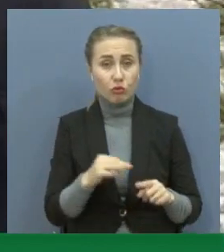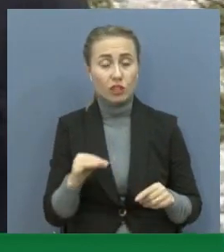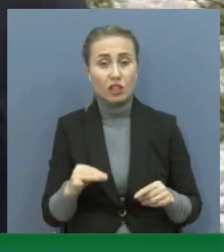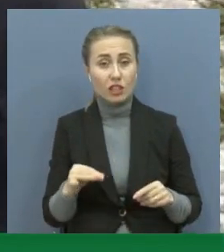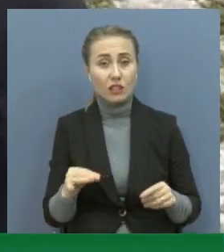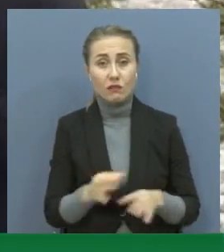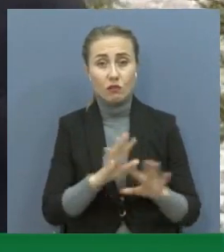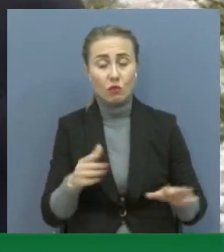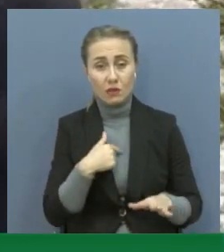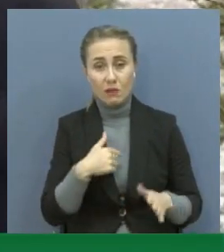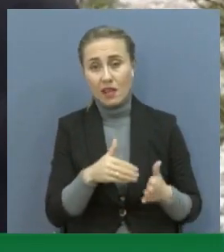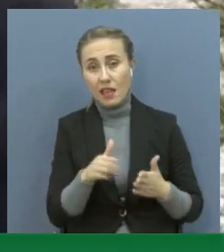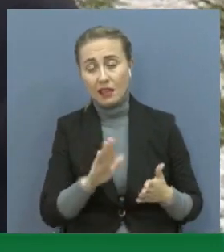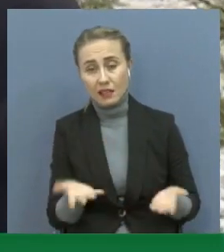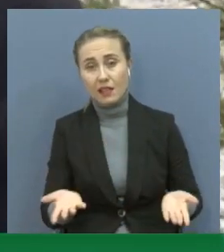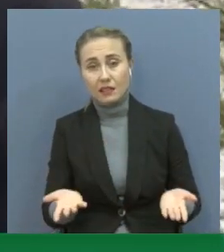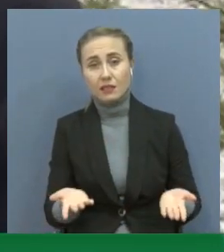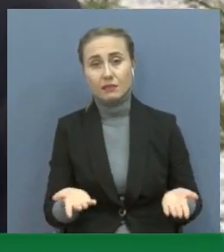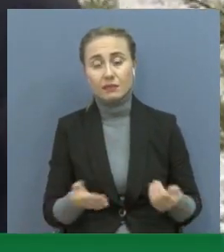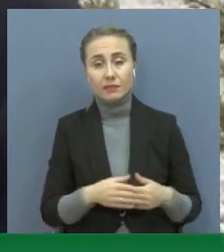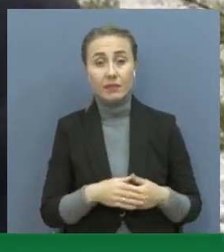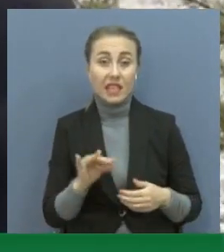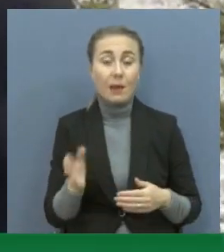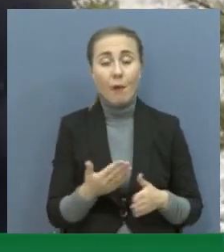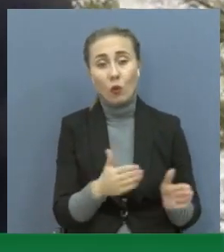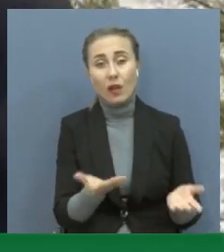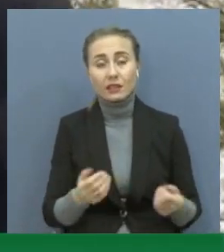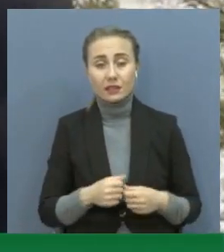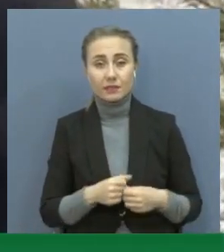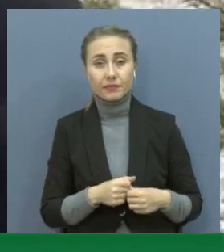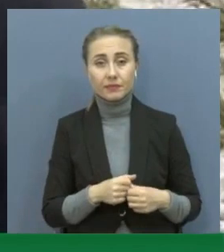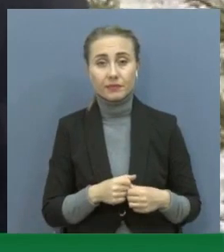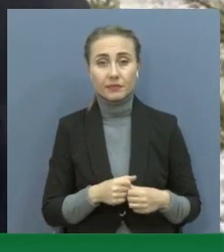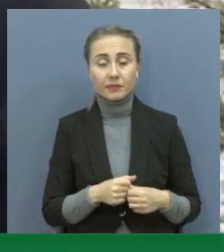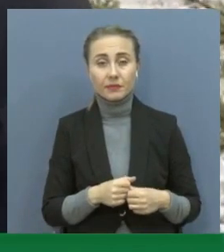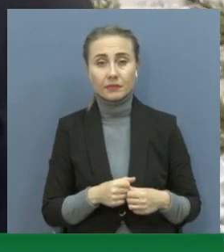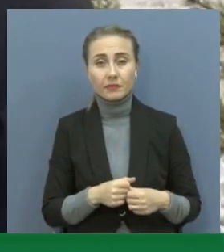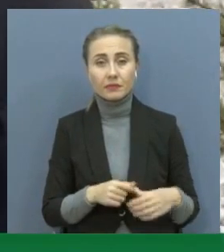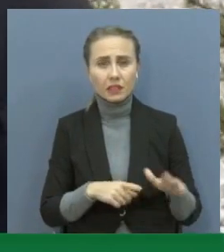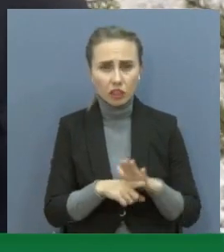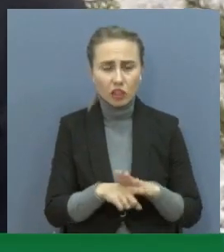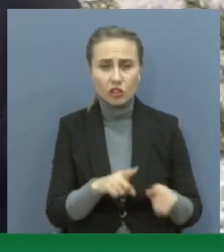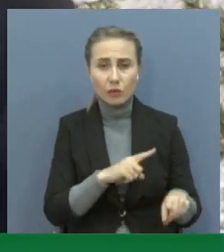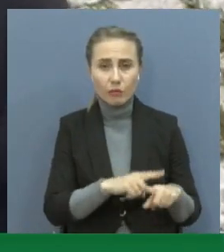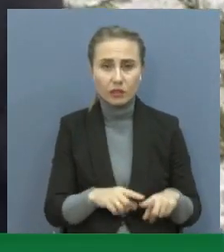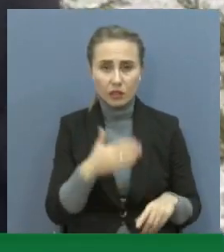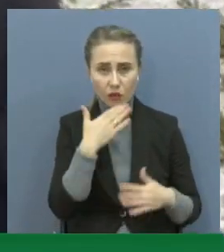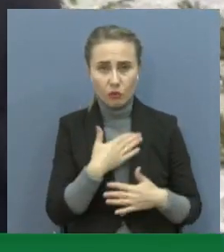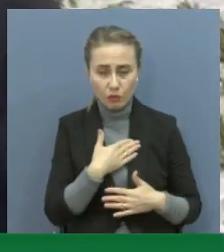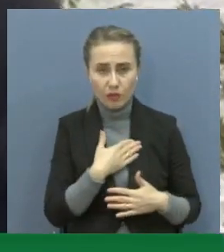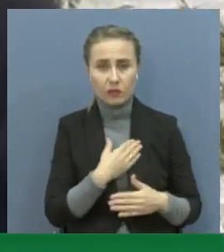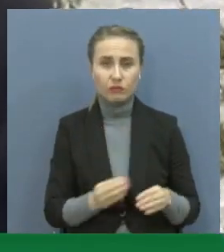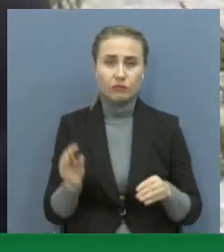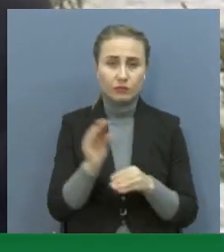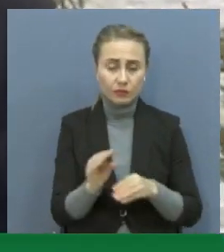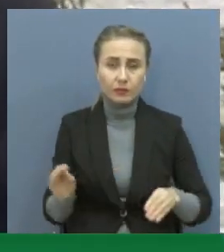не отказывая в еде. Ну и там погулять скромненько. Начал быстро прогрессировать и дошло до такого, до